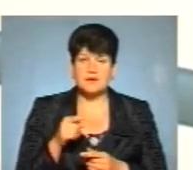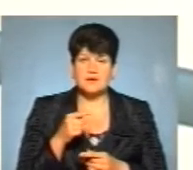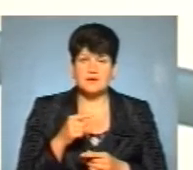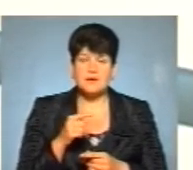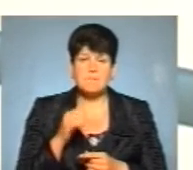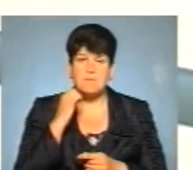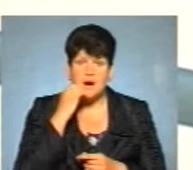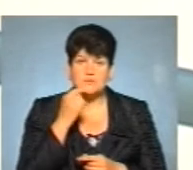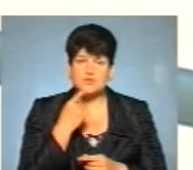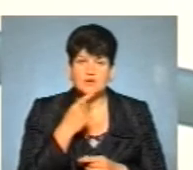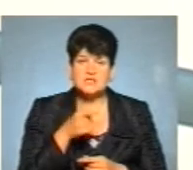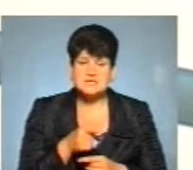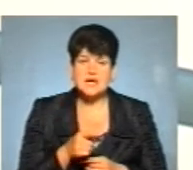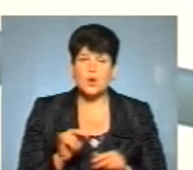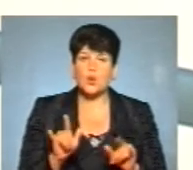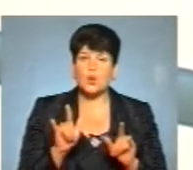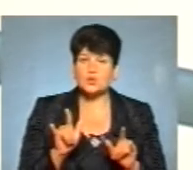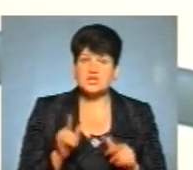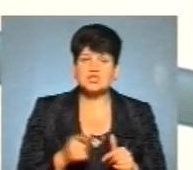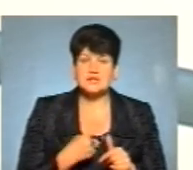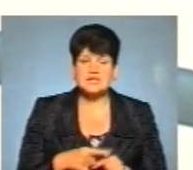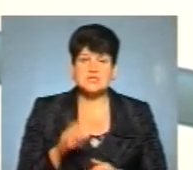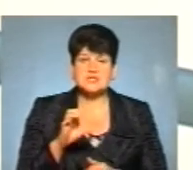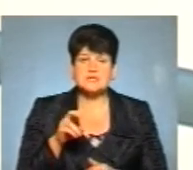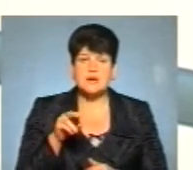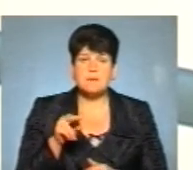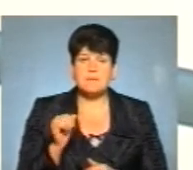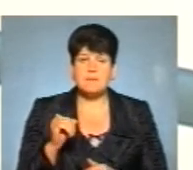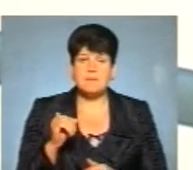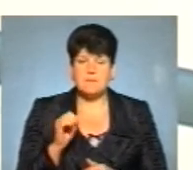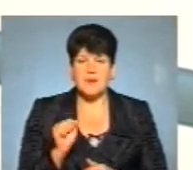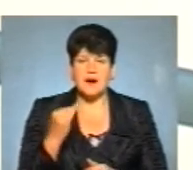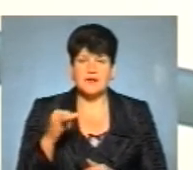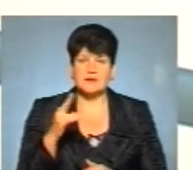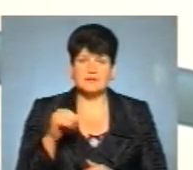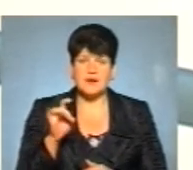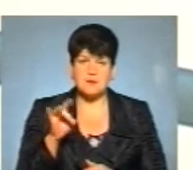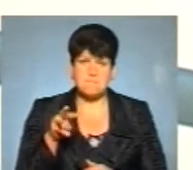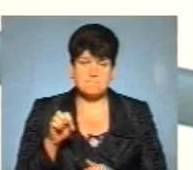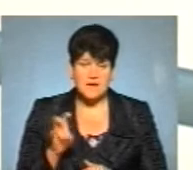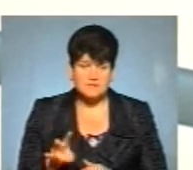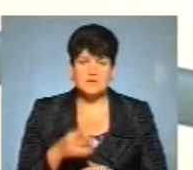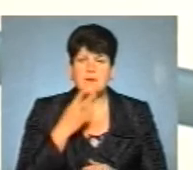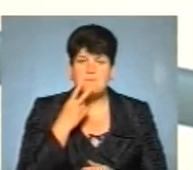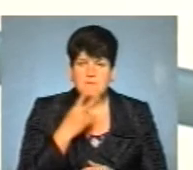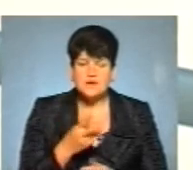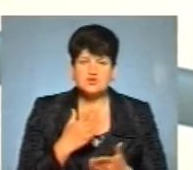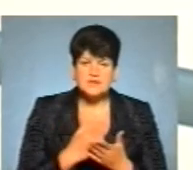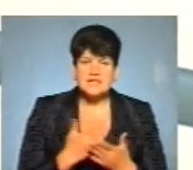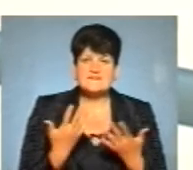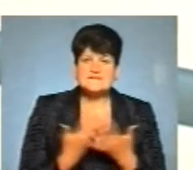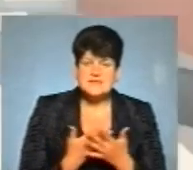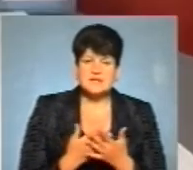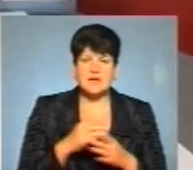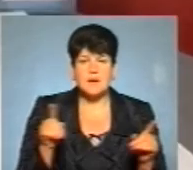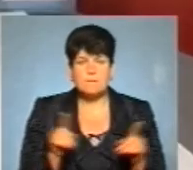бабцю крутіше, ніж Спайдермен. І це добре, коли діти бачать таку тенденцію, що є українськомовний продукт, є фільм, є мультфільм,